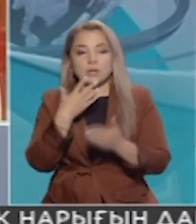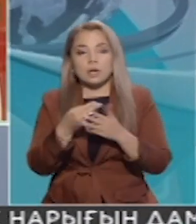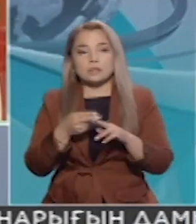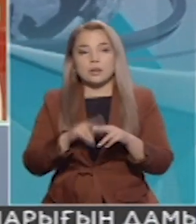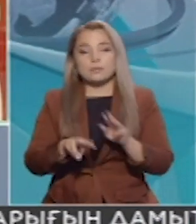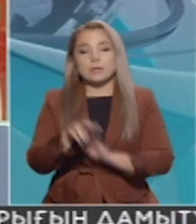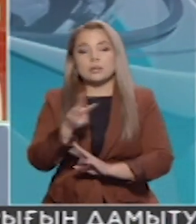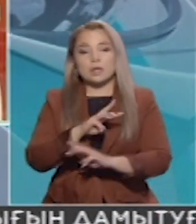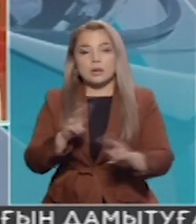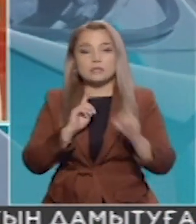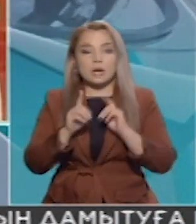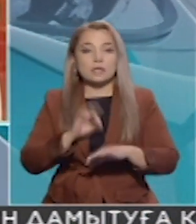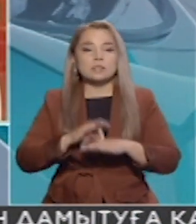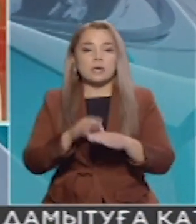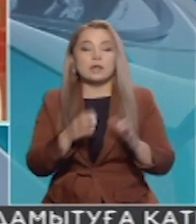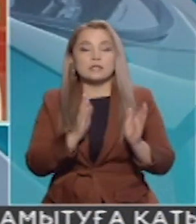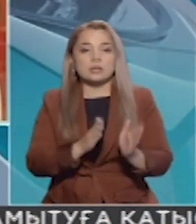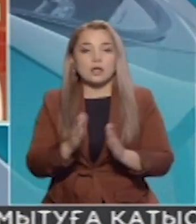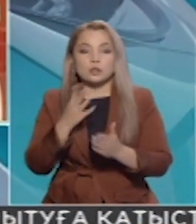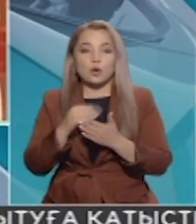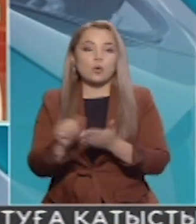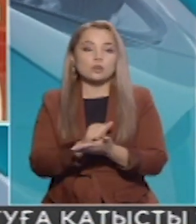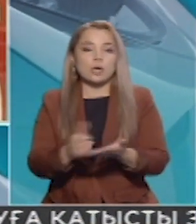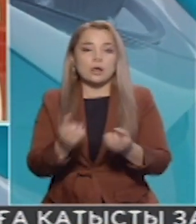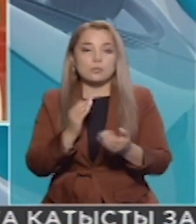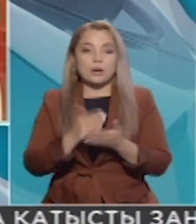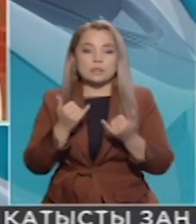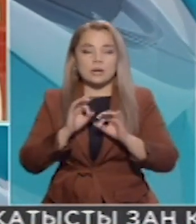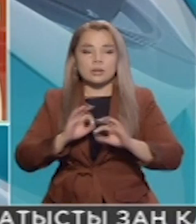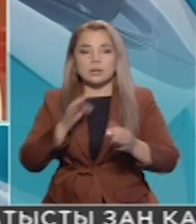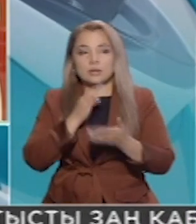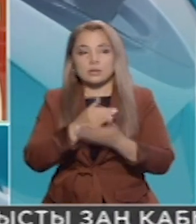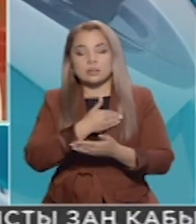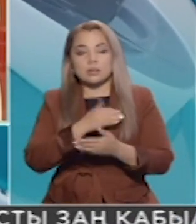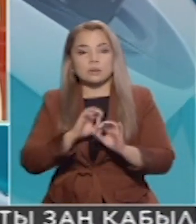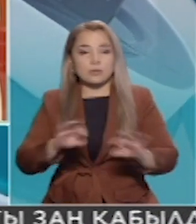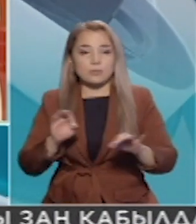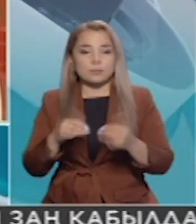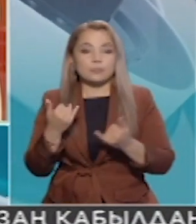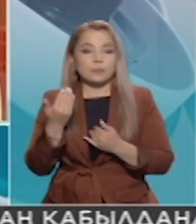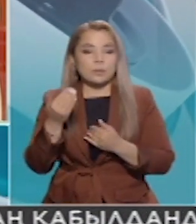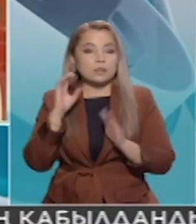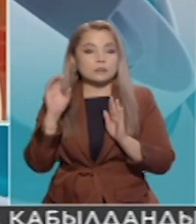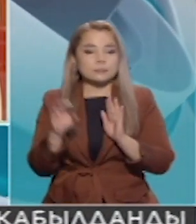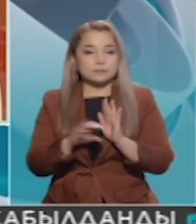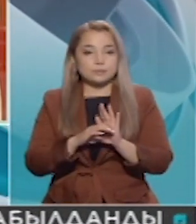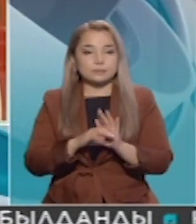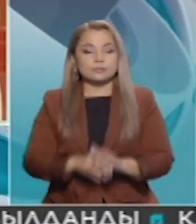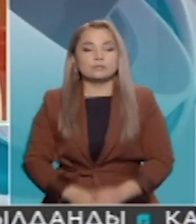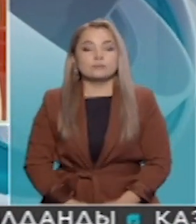Бүгін сенатта осы мәселелерді реттейтін құжат қабылданды. Нысаналы Ығыл толығырақ айтып берсін. Нысаналы.